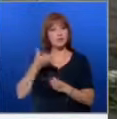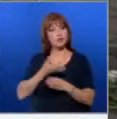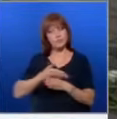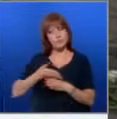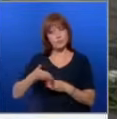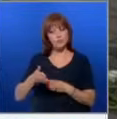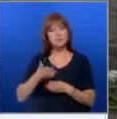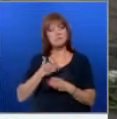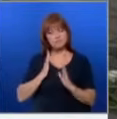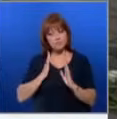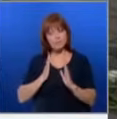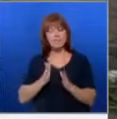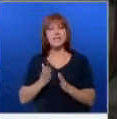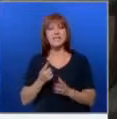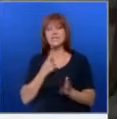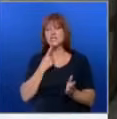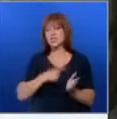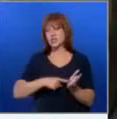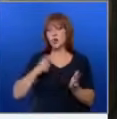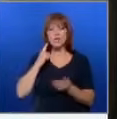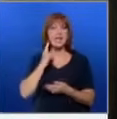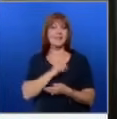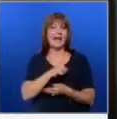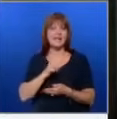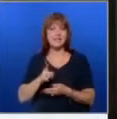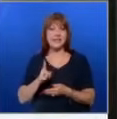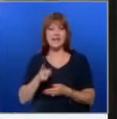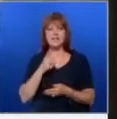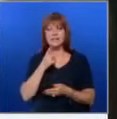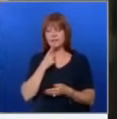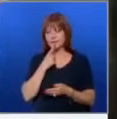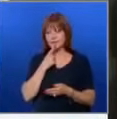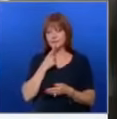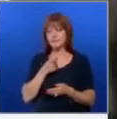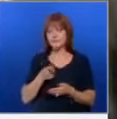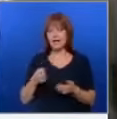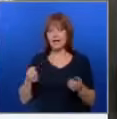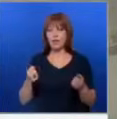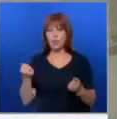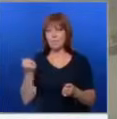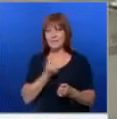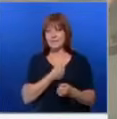и занапред, с искания за строги наказания, най-вече за дръзките рецидивисти на пътя.